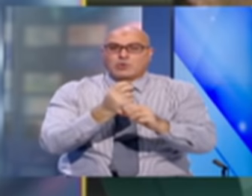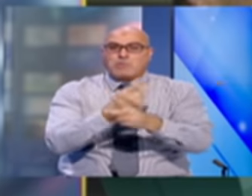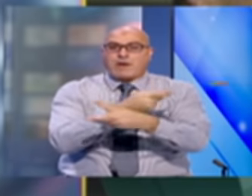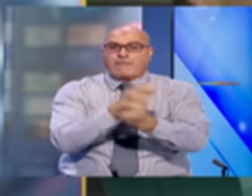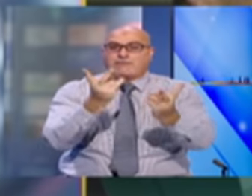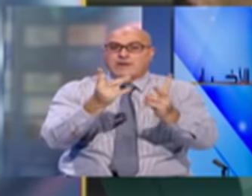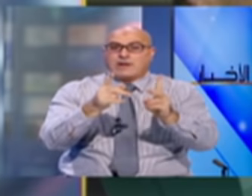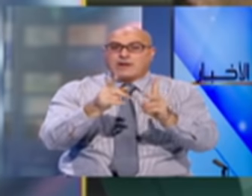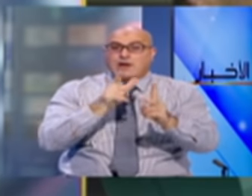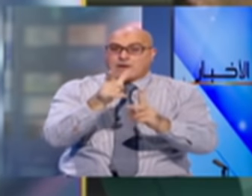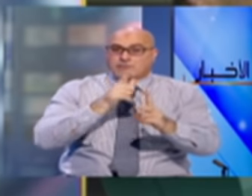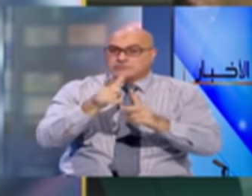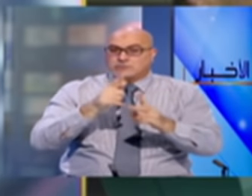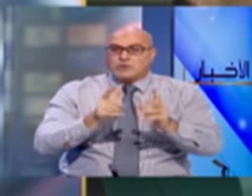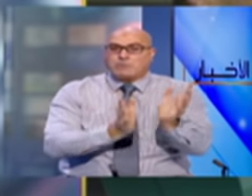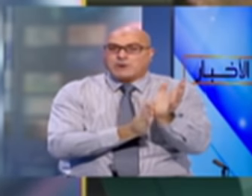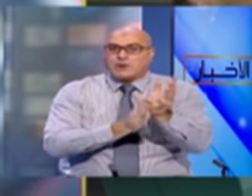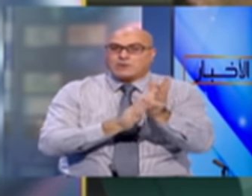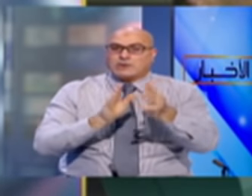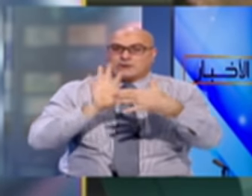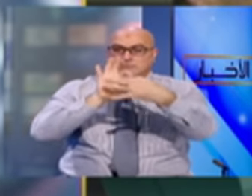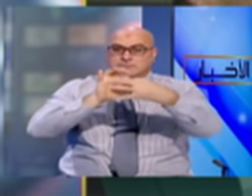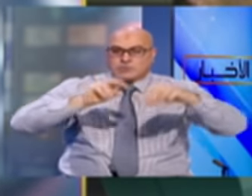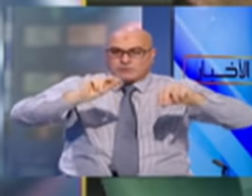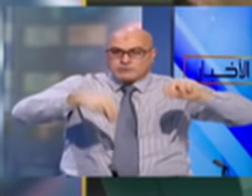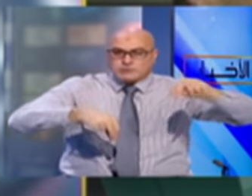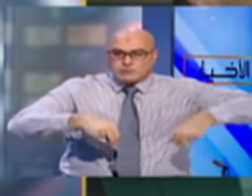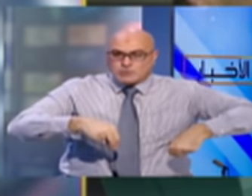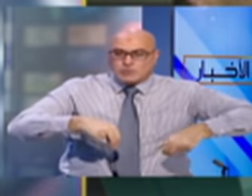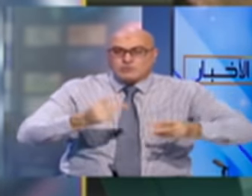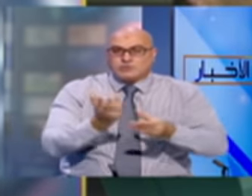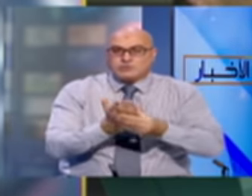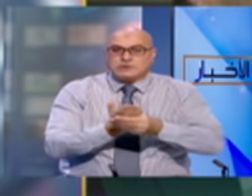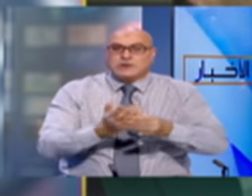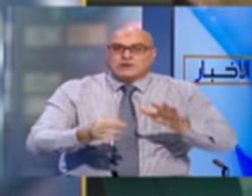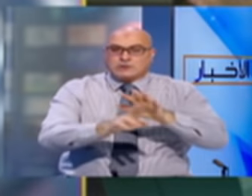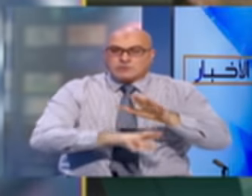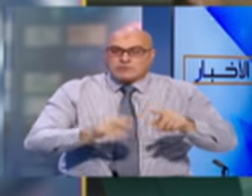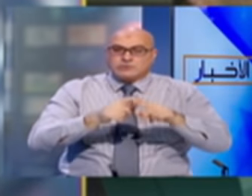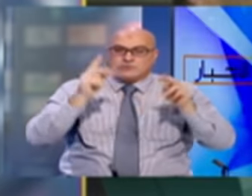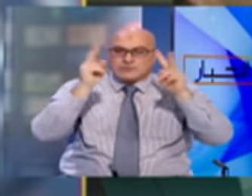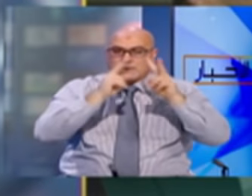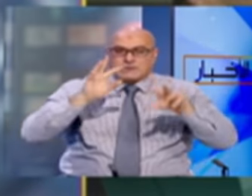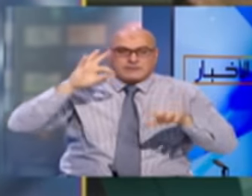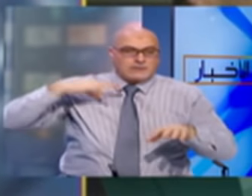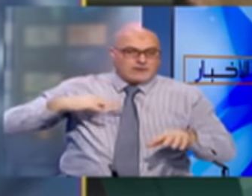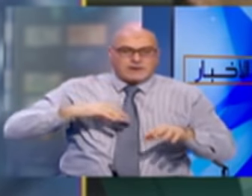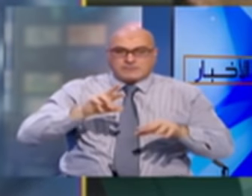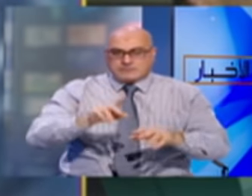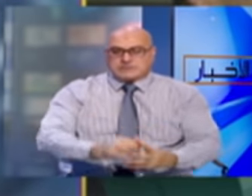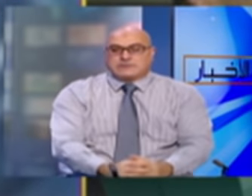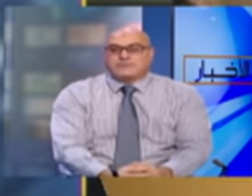مشتركة حول أولويات اتفاق الشراكة وجميع القضايا الإقليمية والدولية ذات الاهتمام